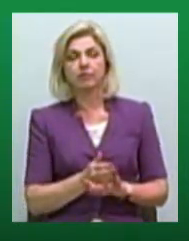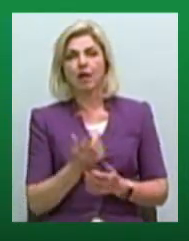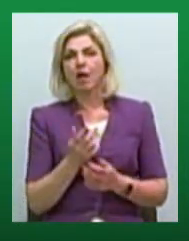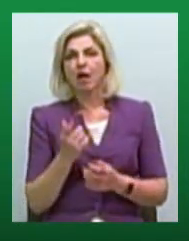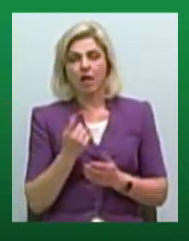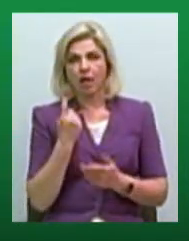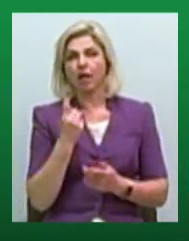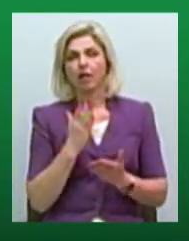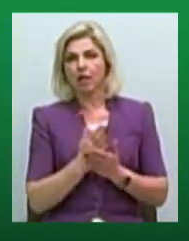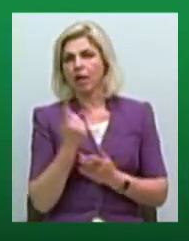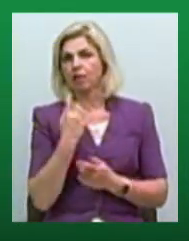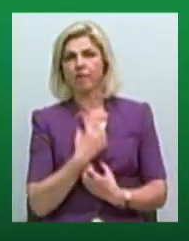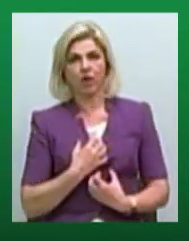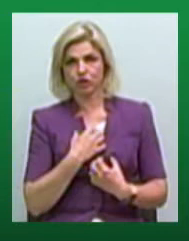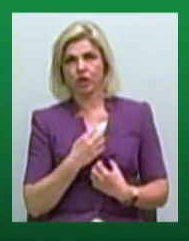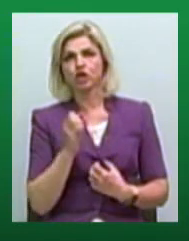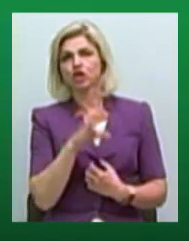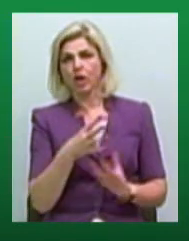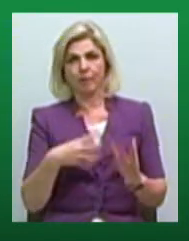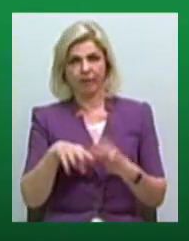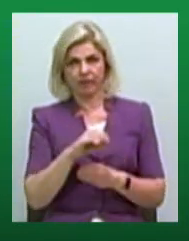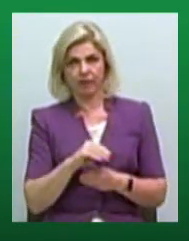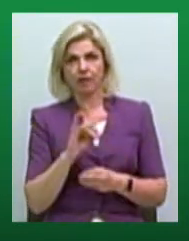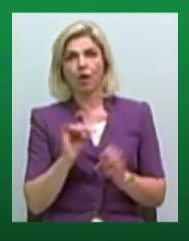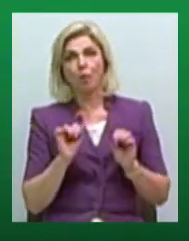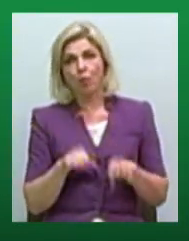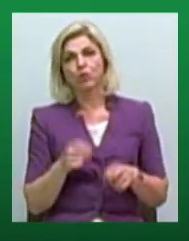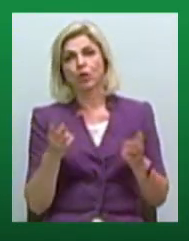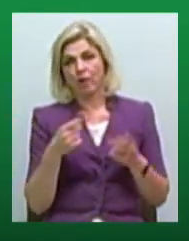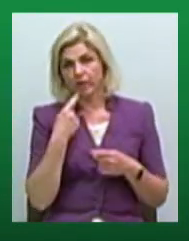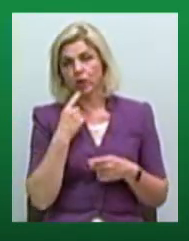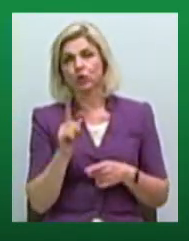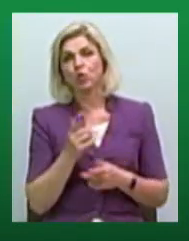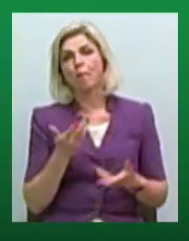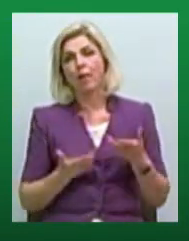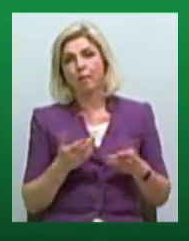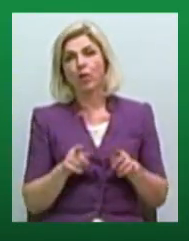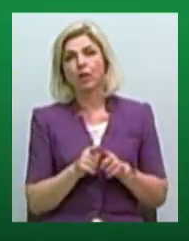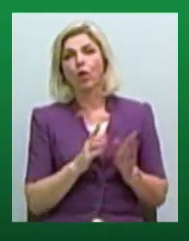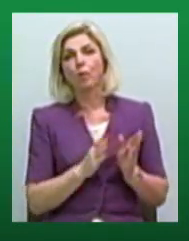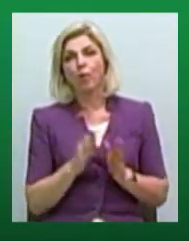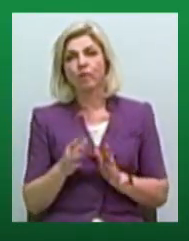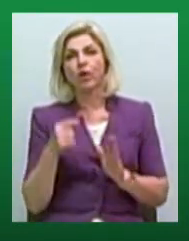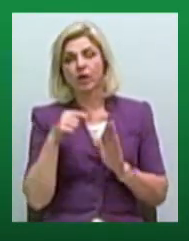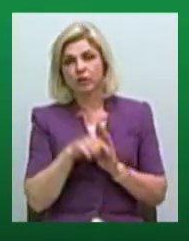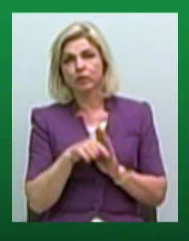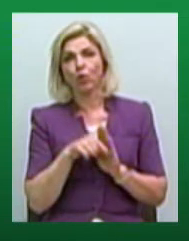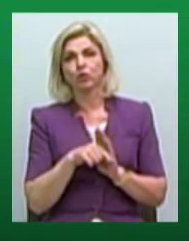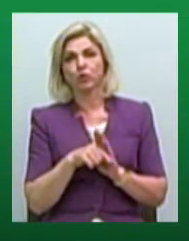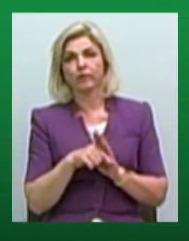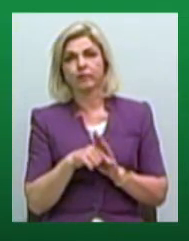інше. Відтак, варто говорити про те, що, мабуть, даної поведінки лежать все-таки в